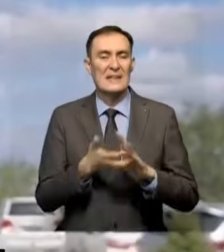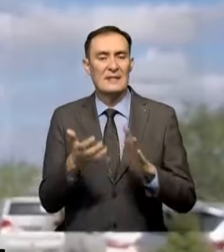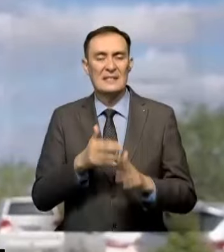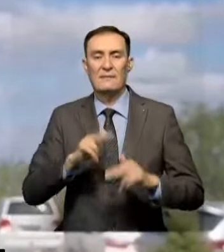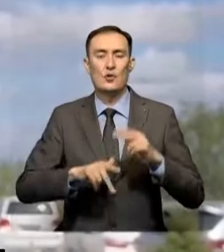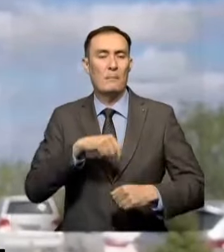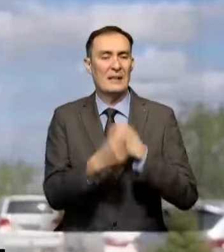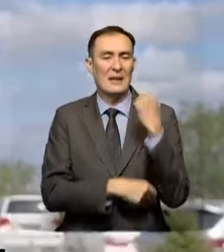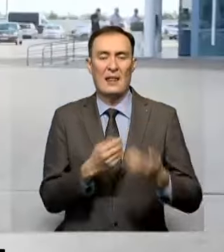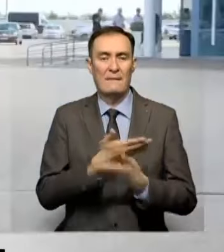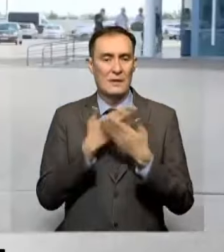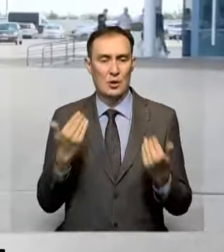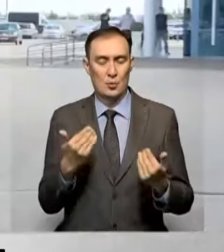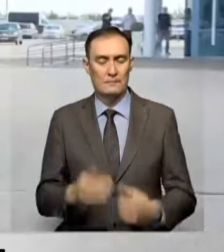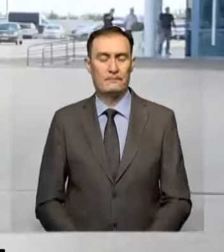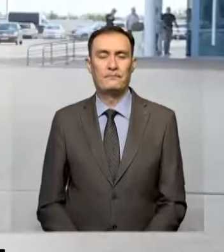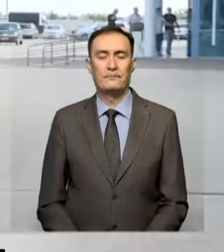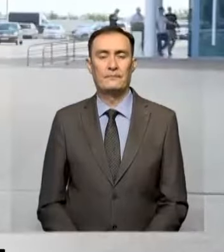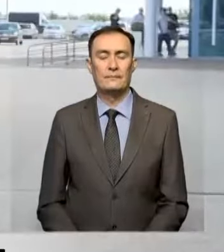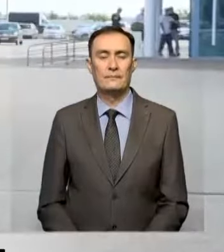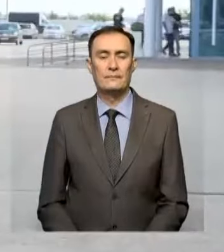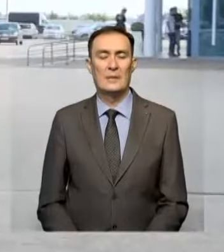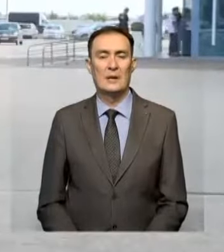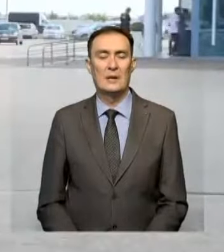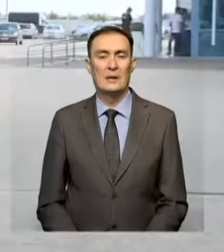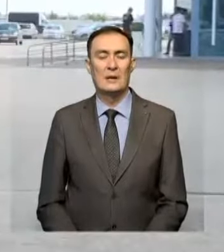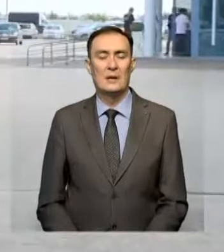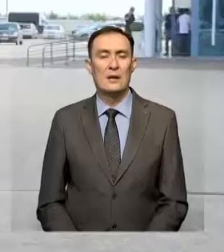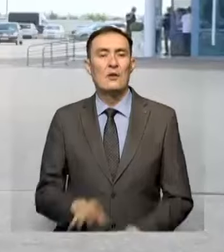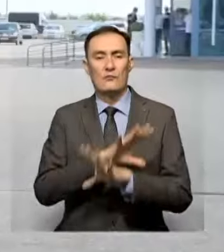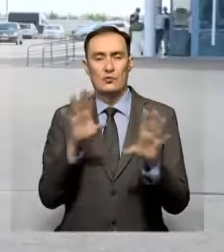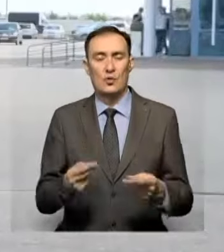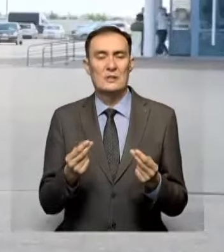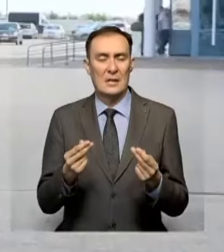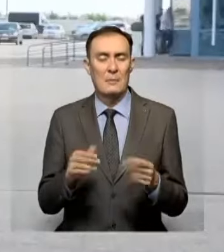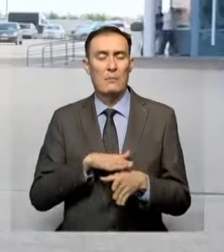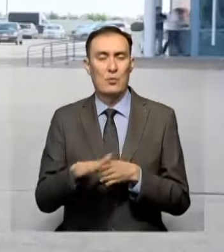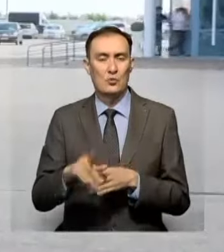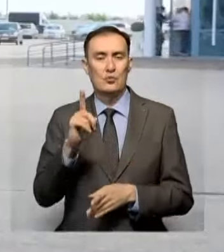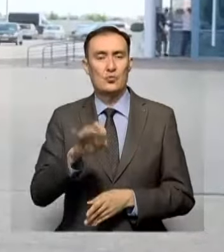в стройматериалах нет. В принципе, деньгами все 100% обеспечено.